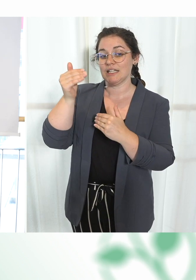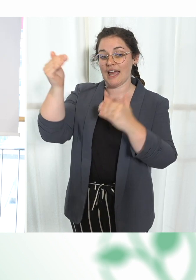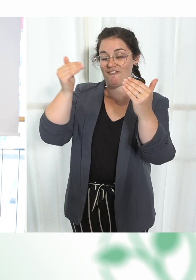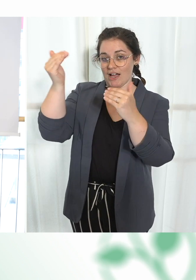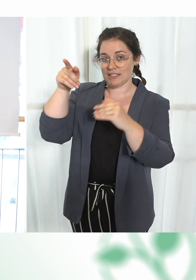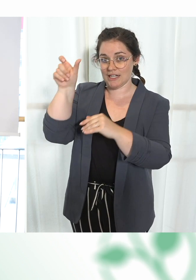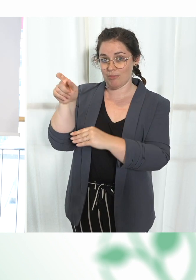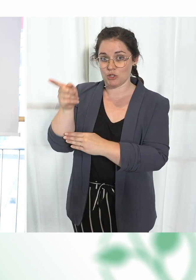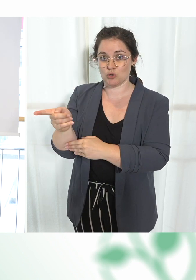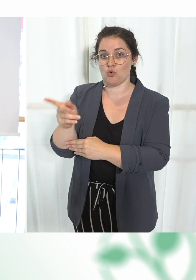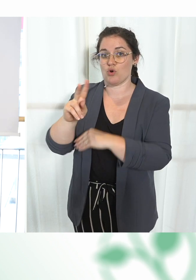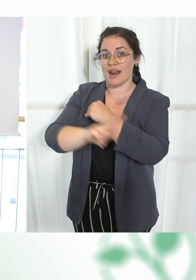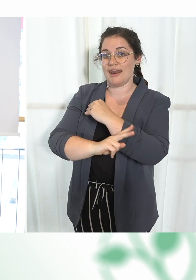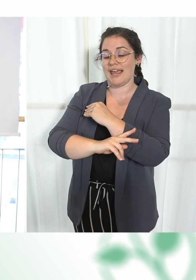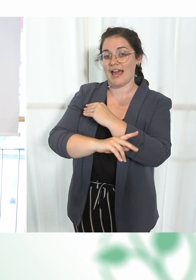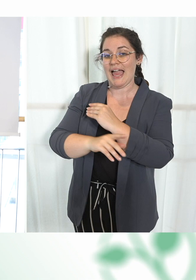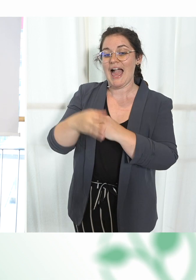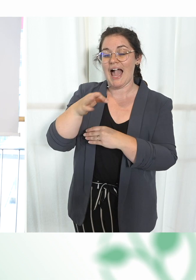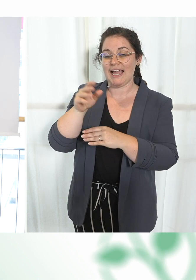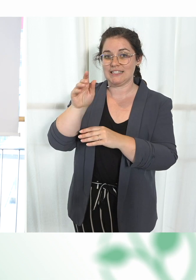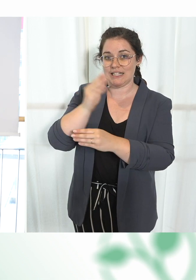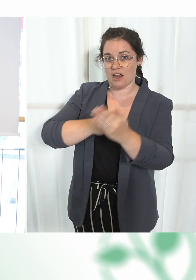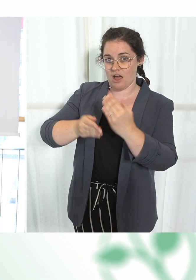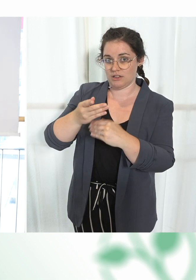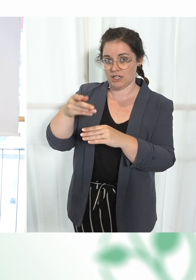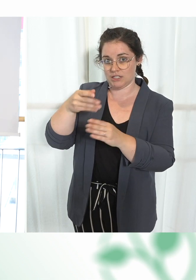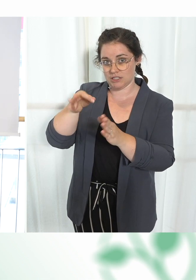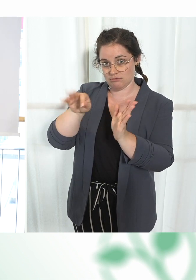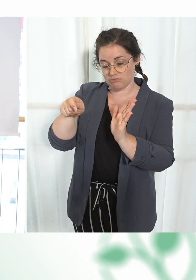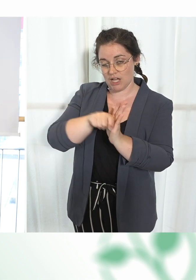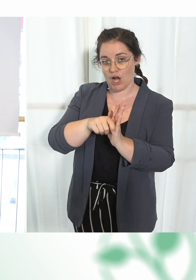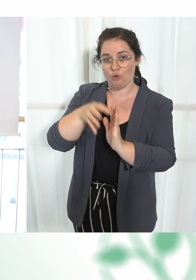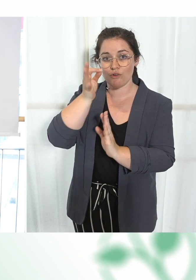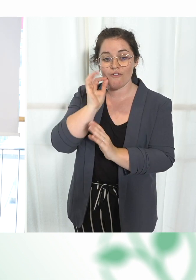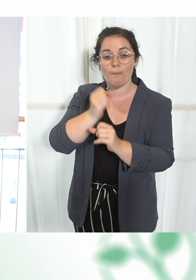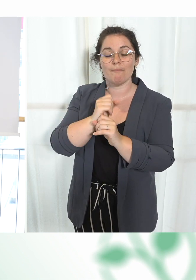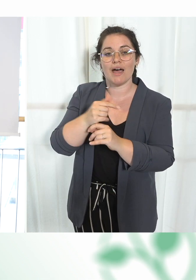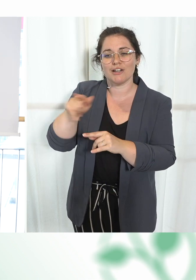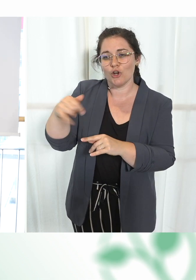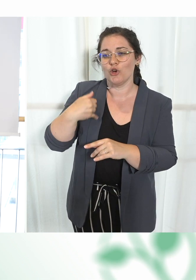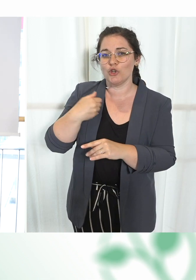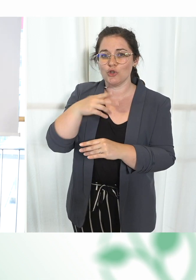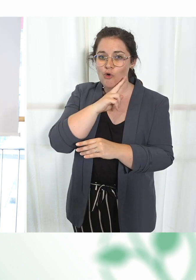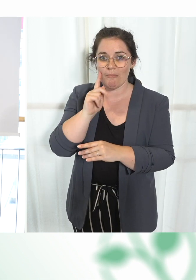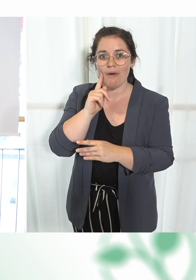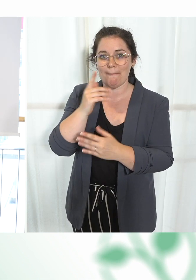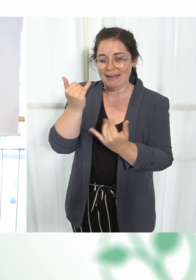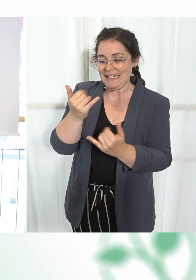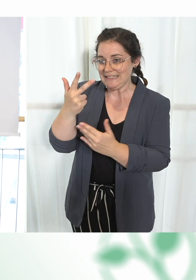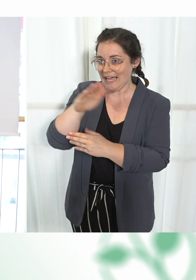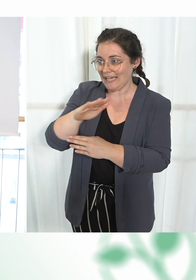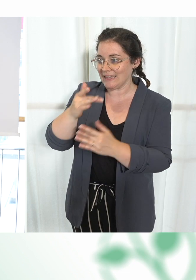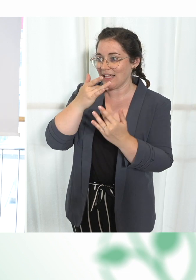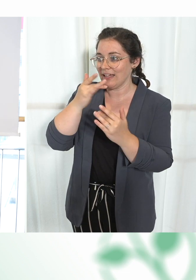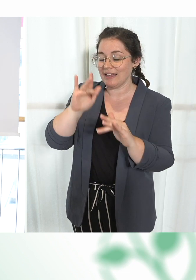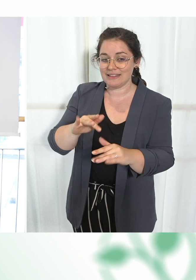die Lehre zur Einzelhandelskauffrau. Sie sind auch sehr jung Mutter geworden und haben jetzt drei Kinder. Gratuliere dazu. Aber